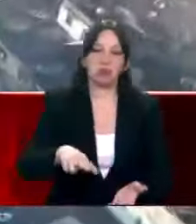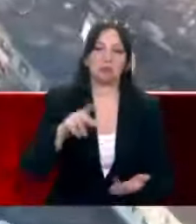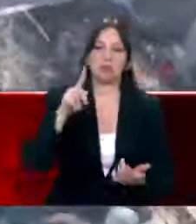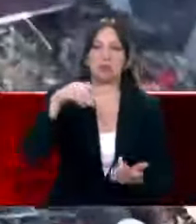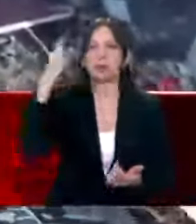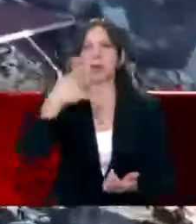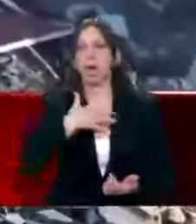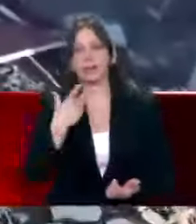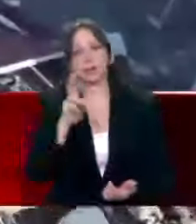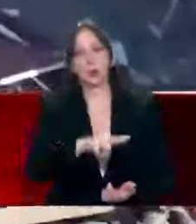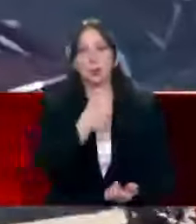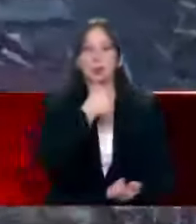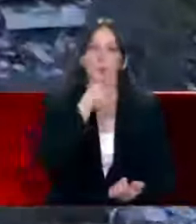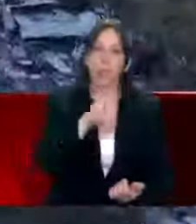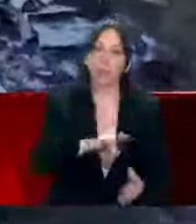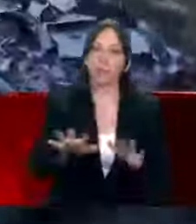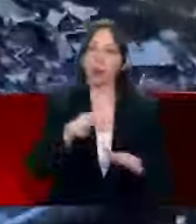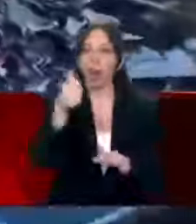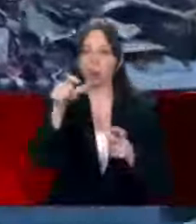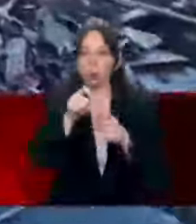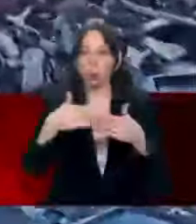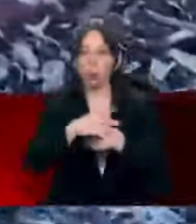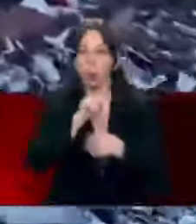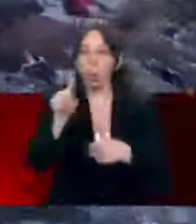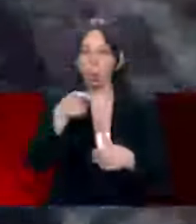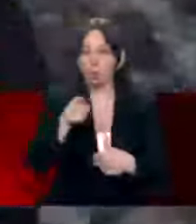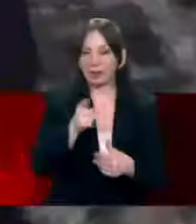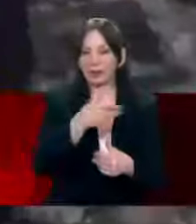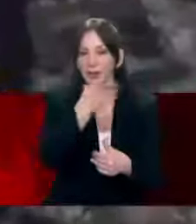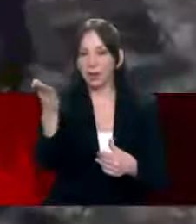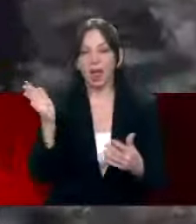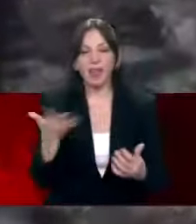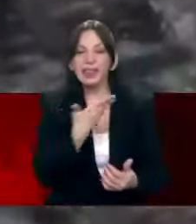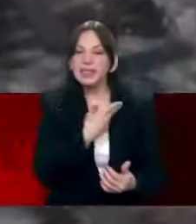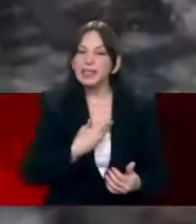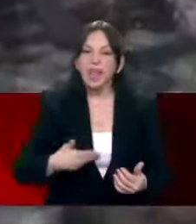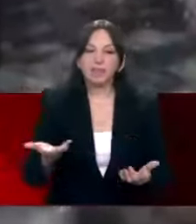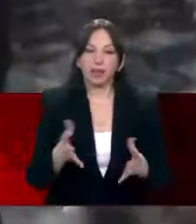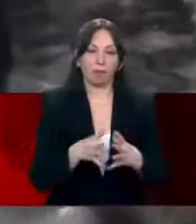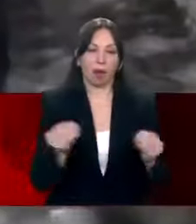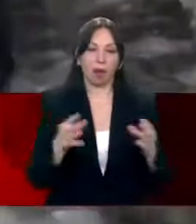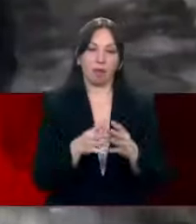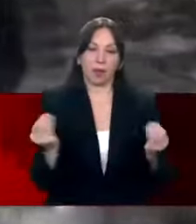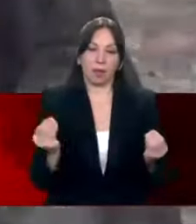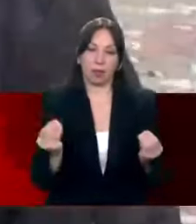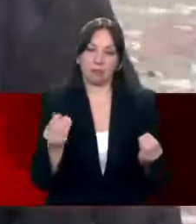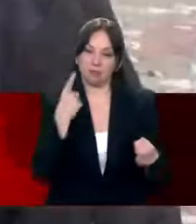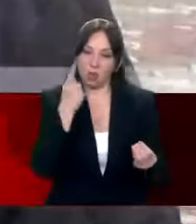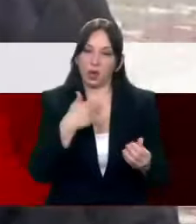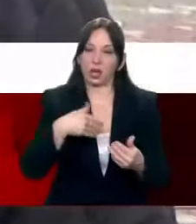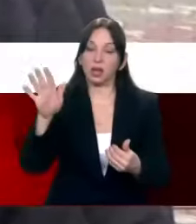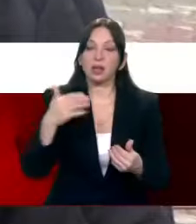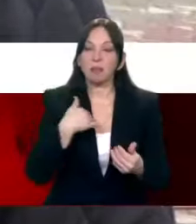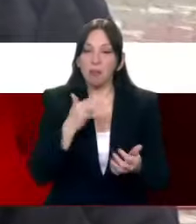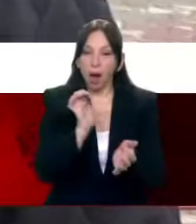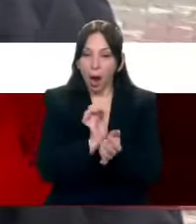annesi. Deprem 6 Şubat gecesi on binlerce kişinin en sevdiğini alıp gitti yanından. Ailemden